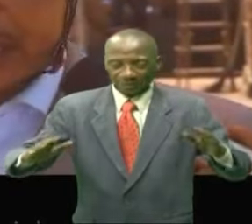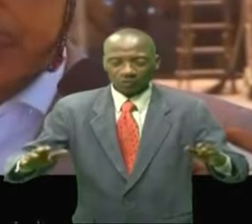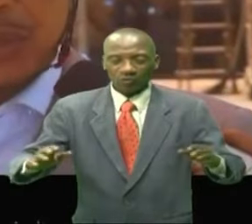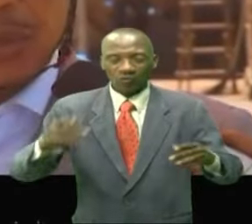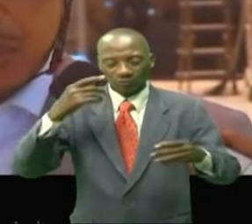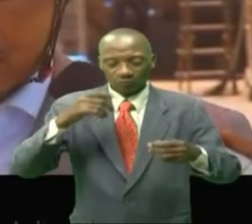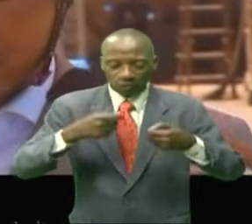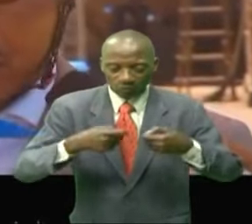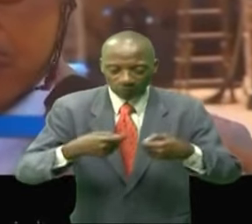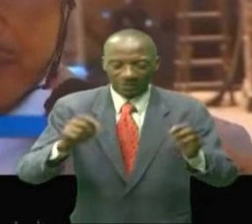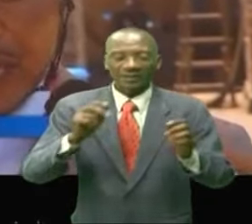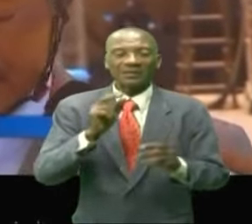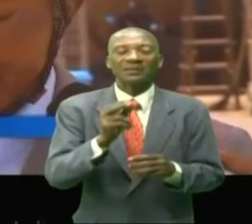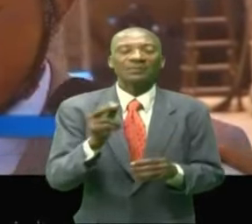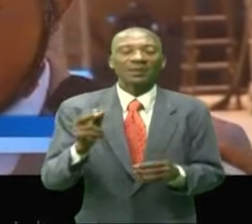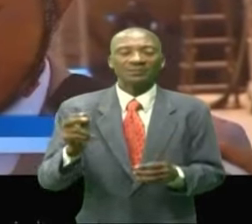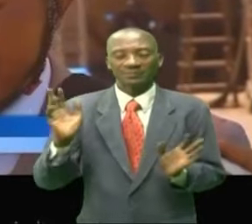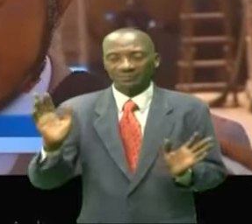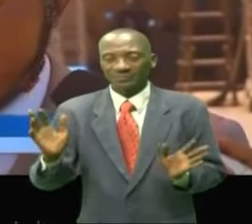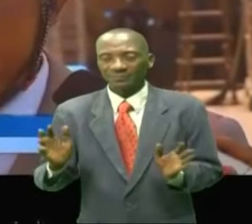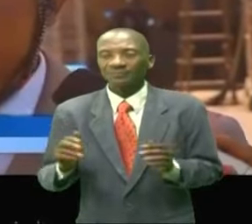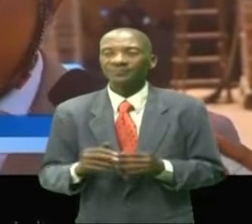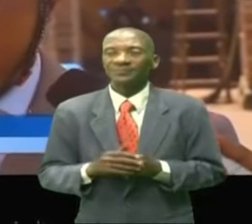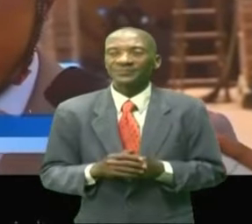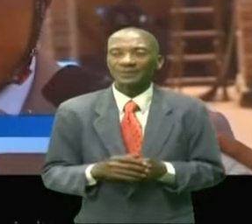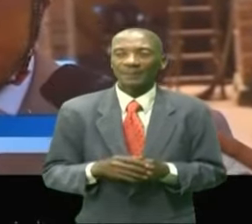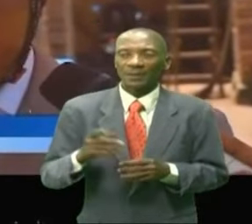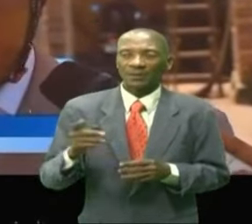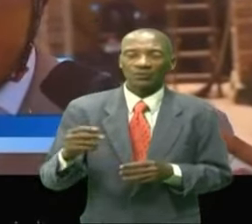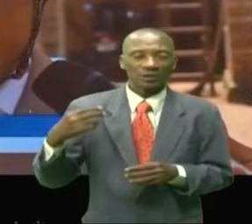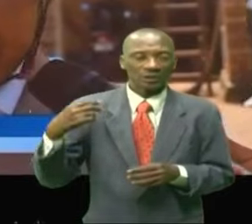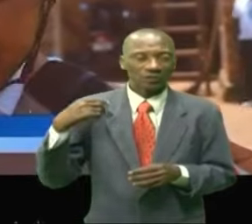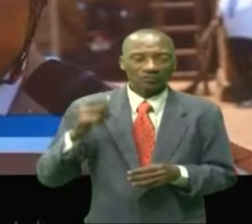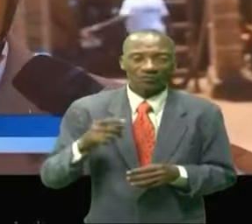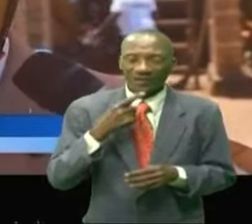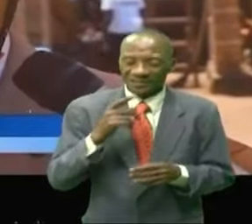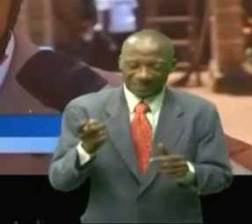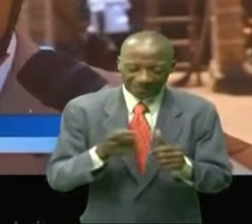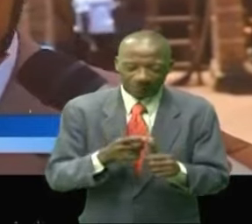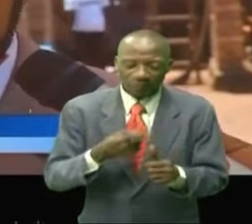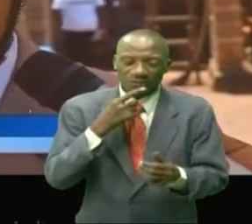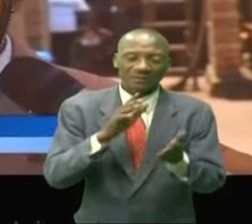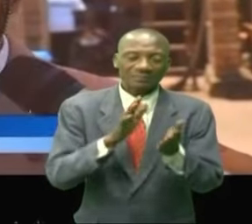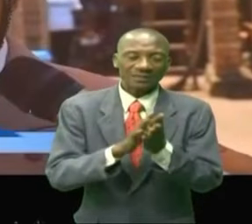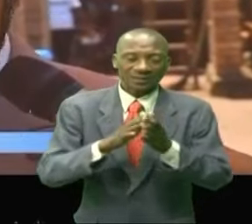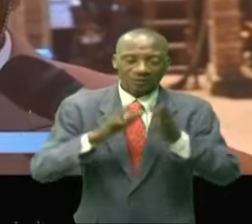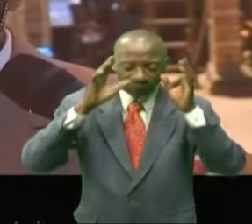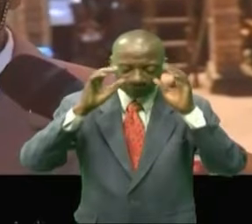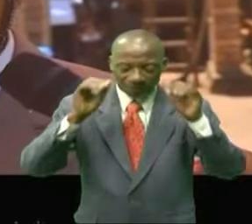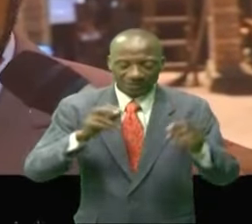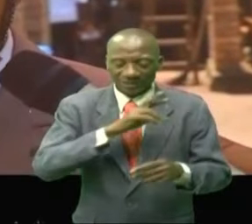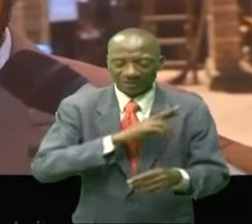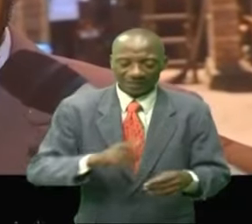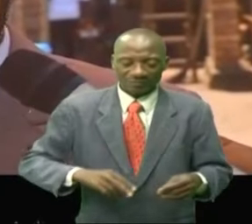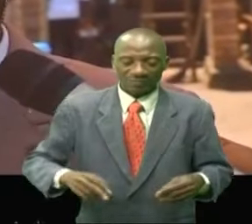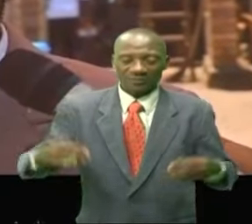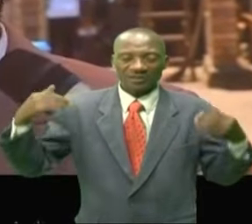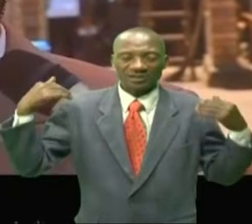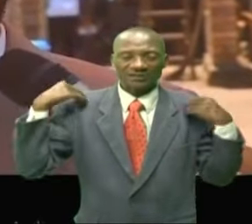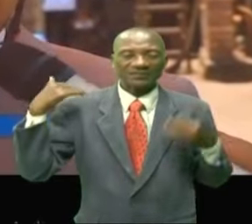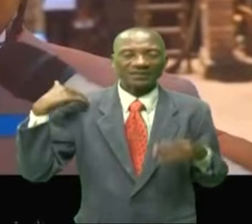Nous adressons nos hommages le plus déférent au président de la République, chef de l'État, son excellence